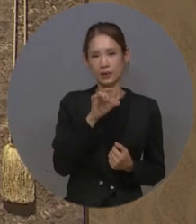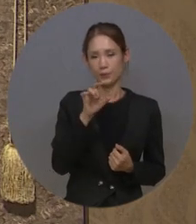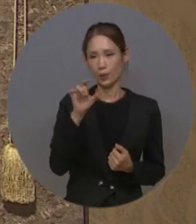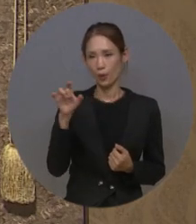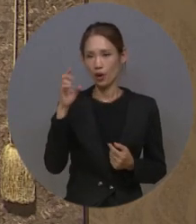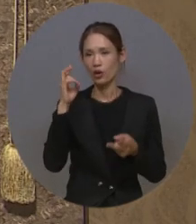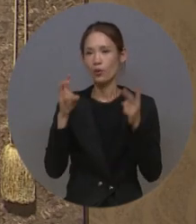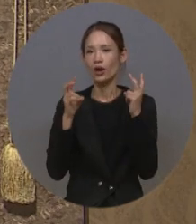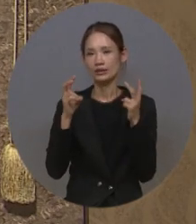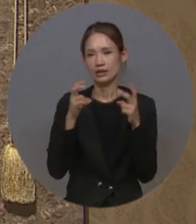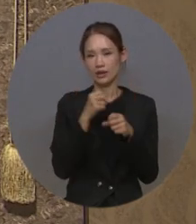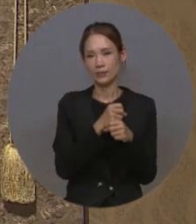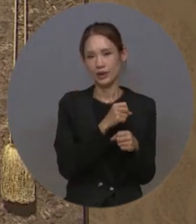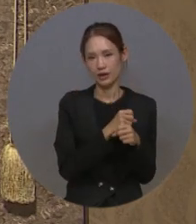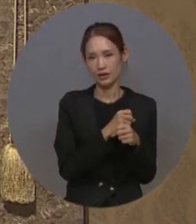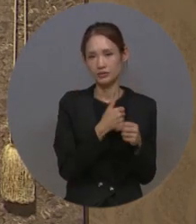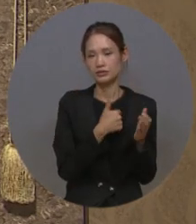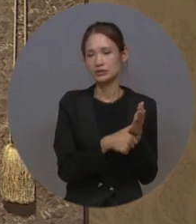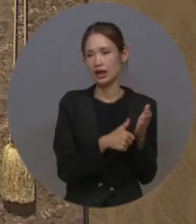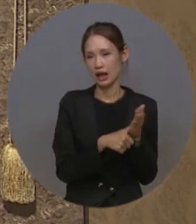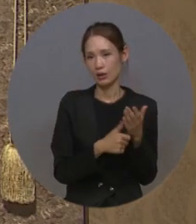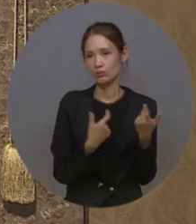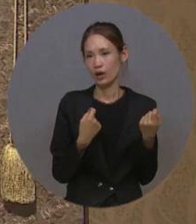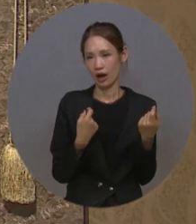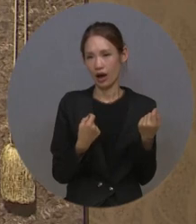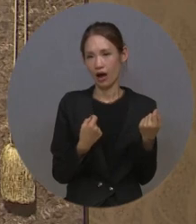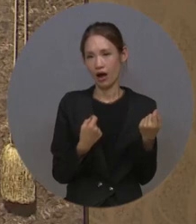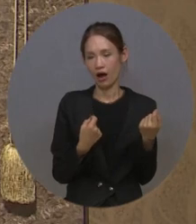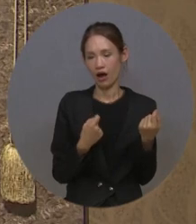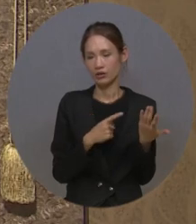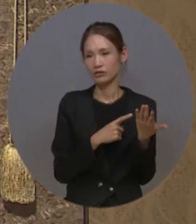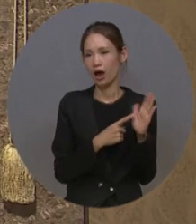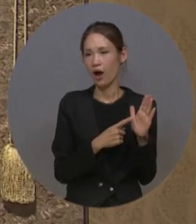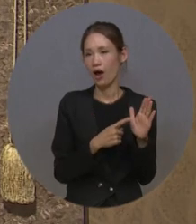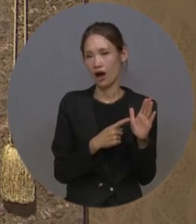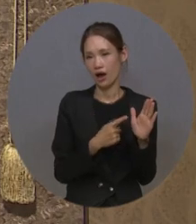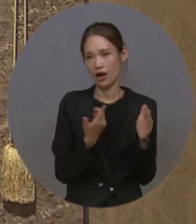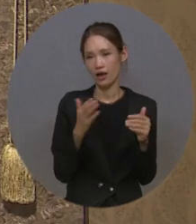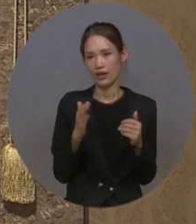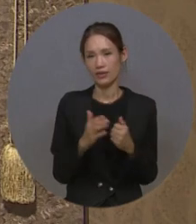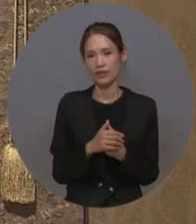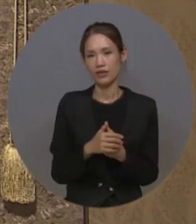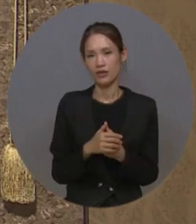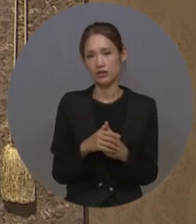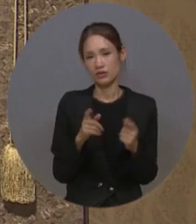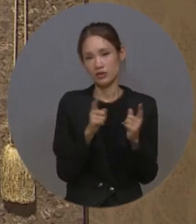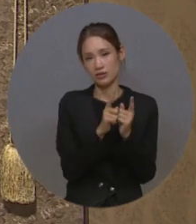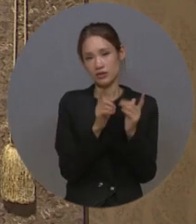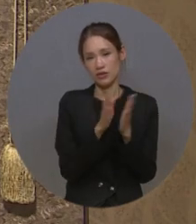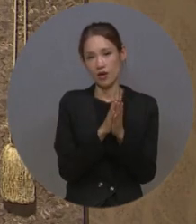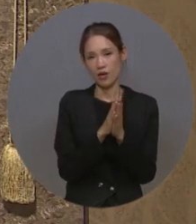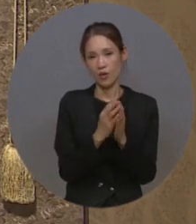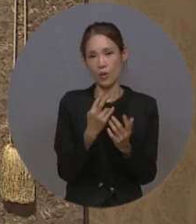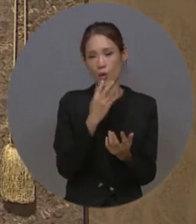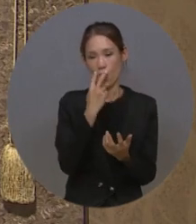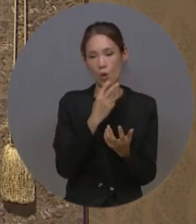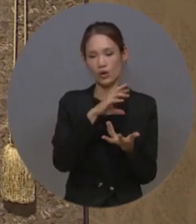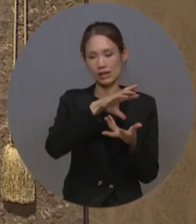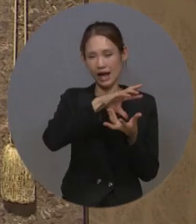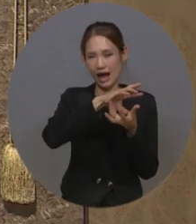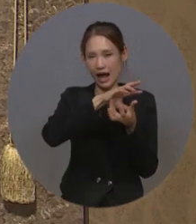필땡땡이라는 회사에서 만든 제품이 그런 거라고 했는데 네. 실질적으로 그 공기를